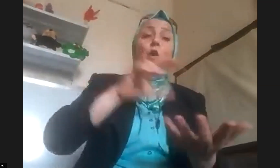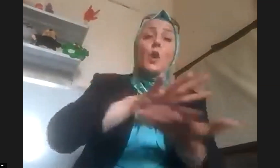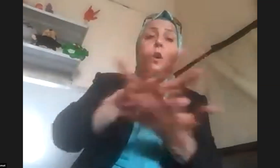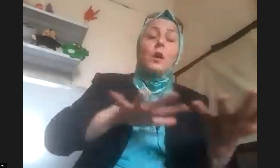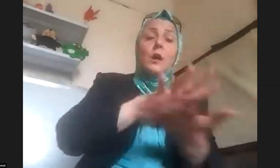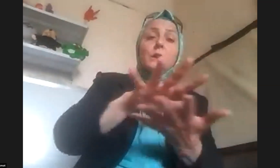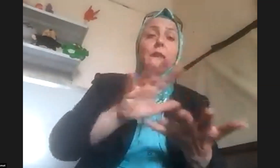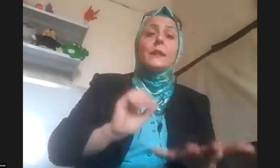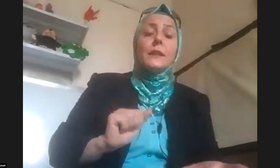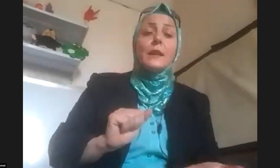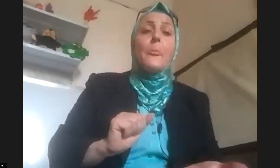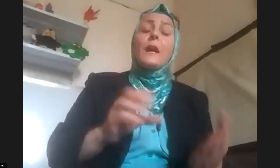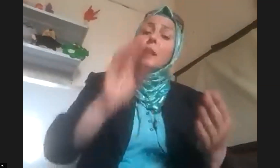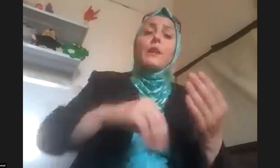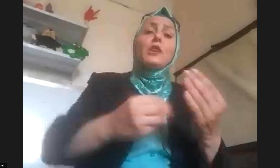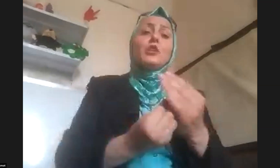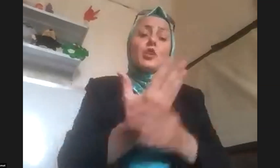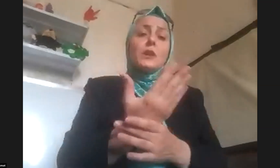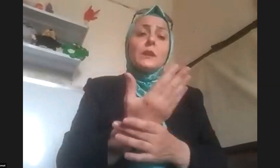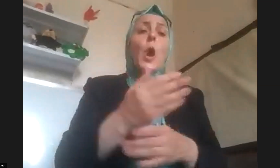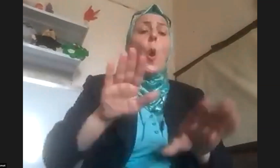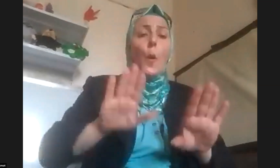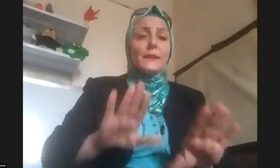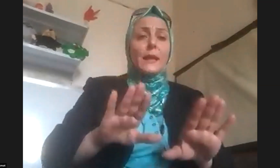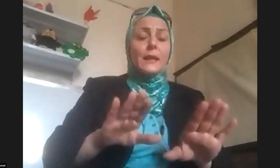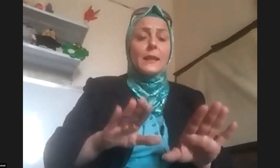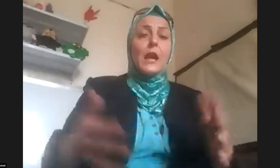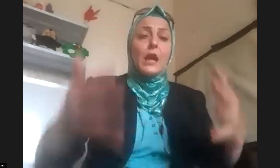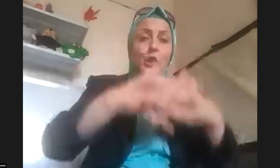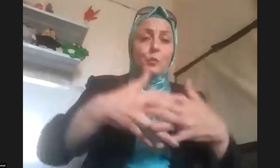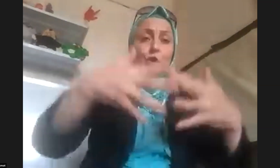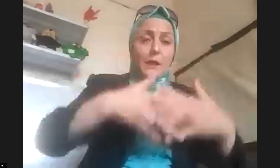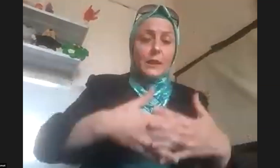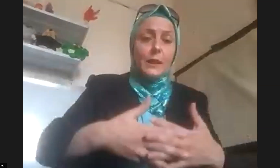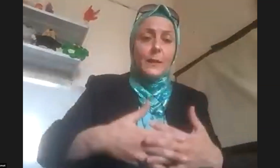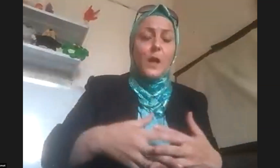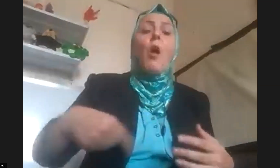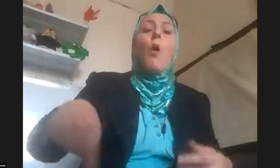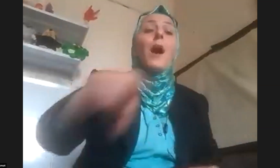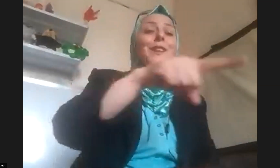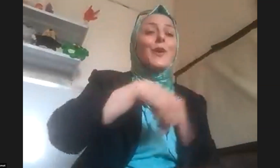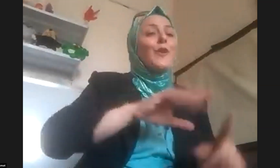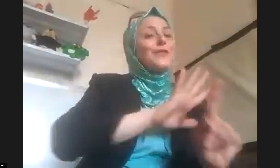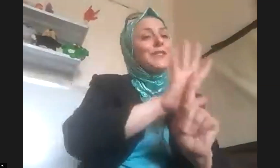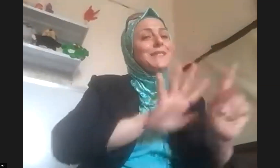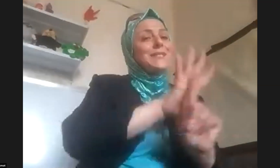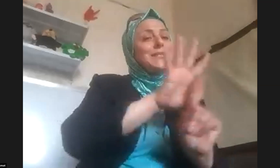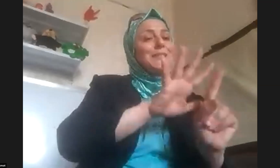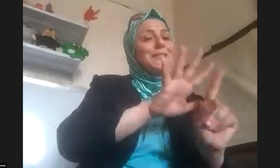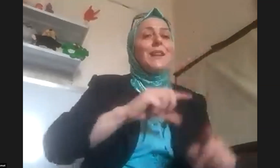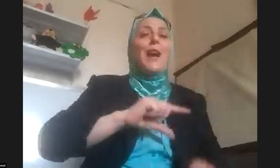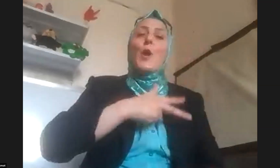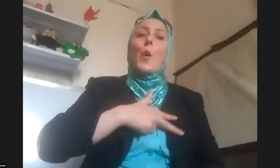وتجددها وتجعلها منخرطة في كل هذا، وهذا كله يؤثر على الدولة. شكرا أستاذ